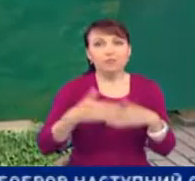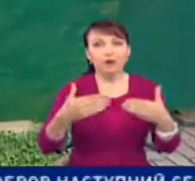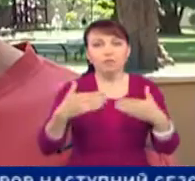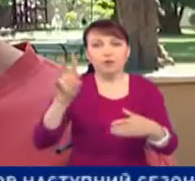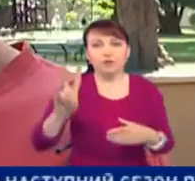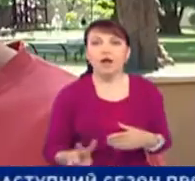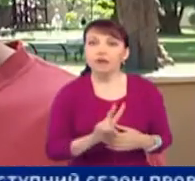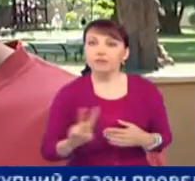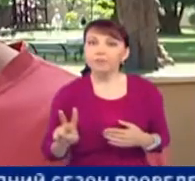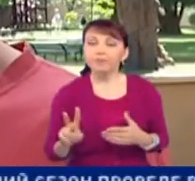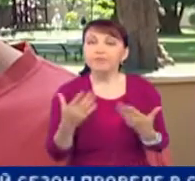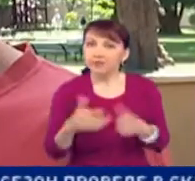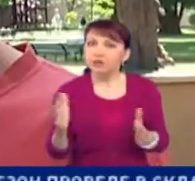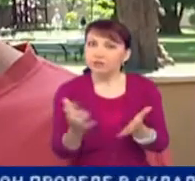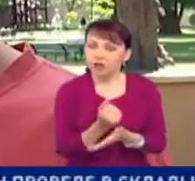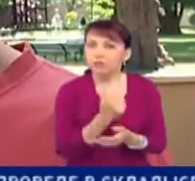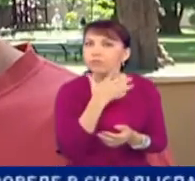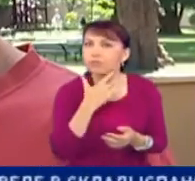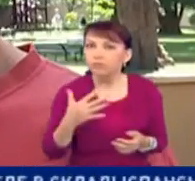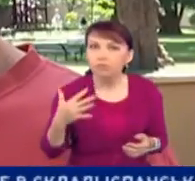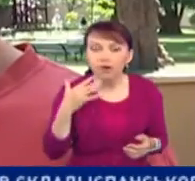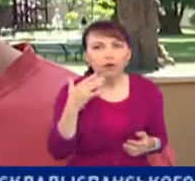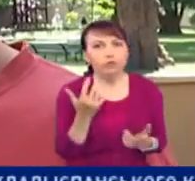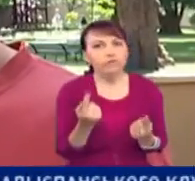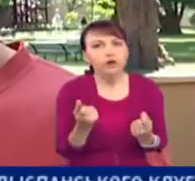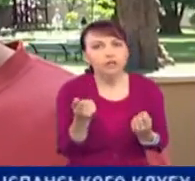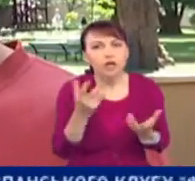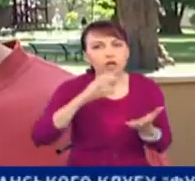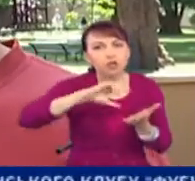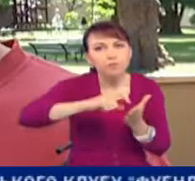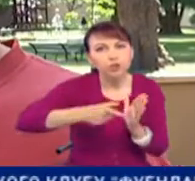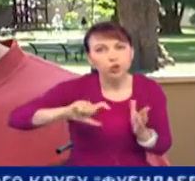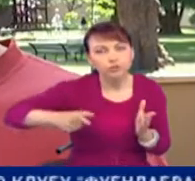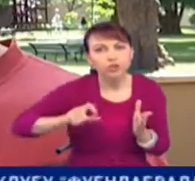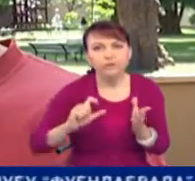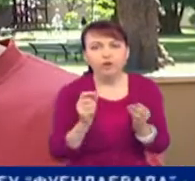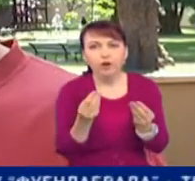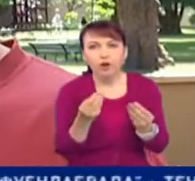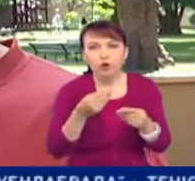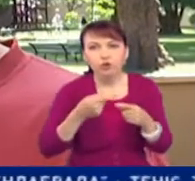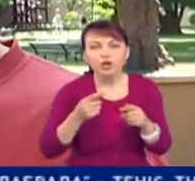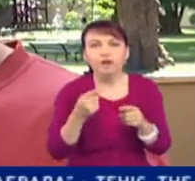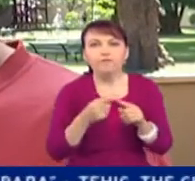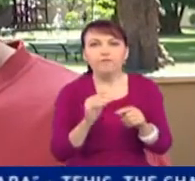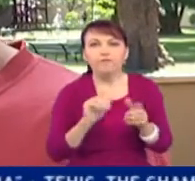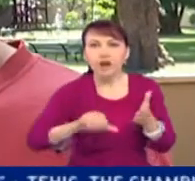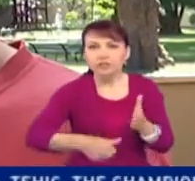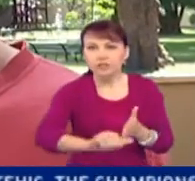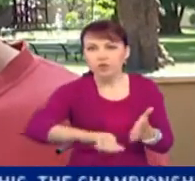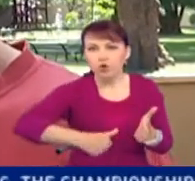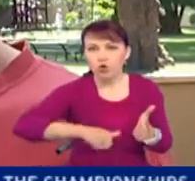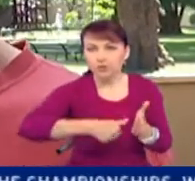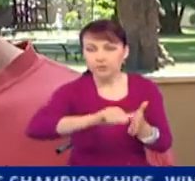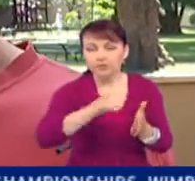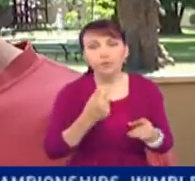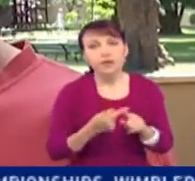вже знайдено досить велику кількість шматочків розчину з фресковим розписом. Фресковий розпис, як